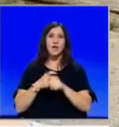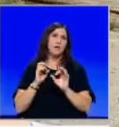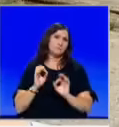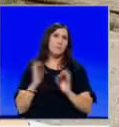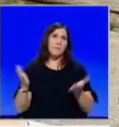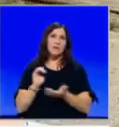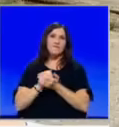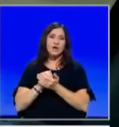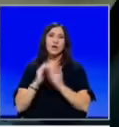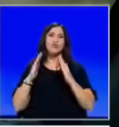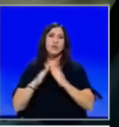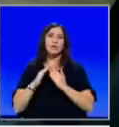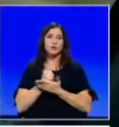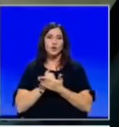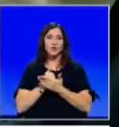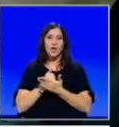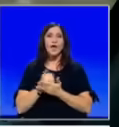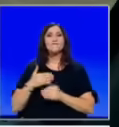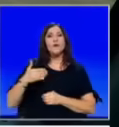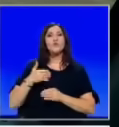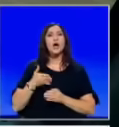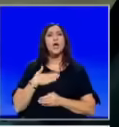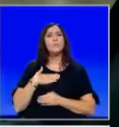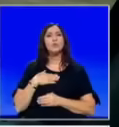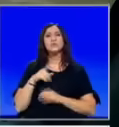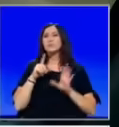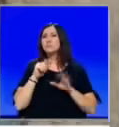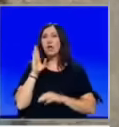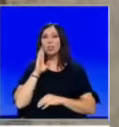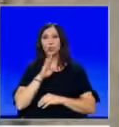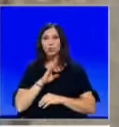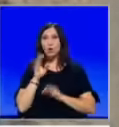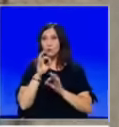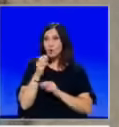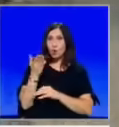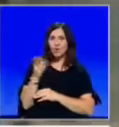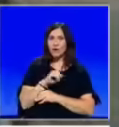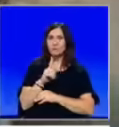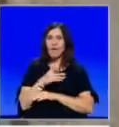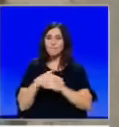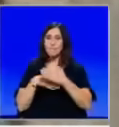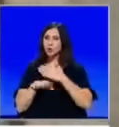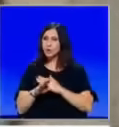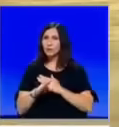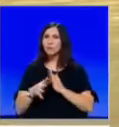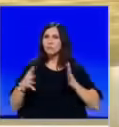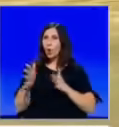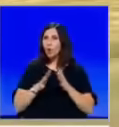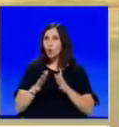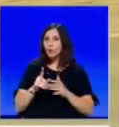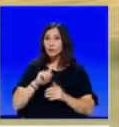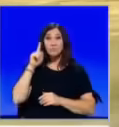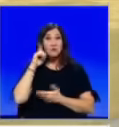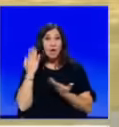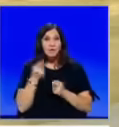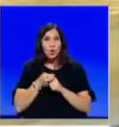Варна на домашно лечение. Във влака пътували около 70 души. Никой от тях не е пострадал. Много от хората обаче не